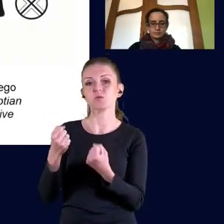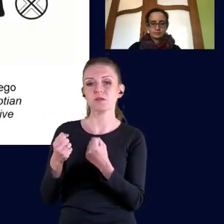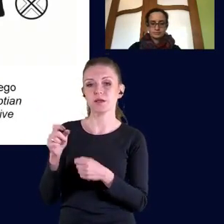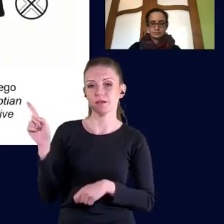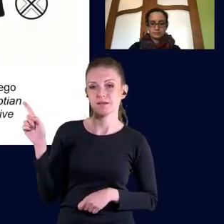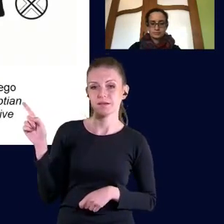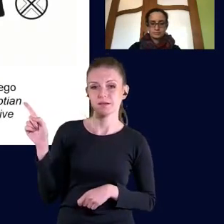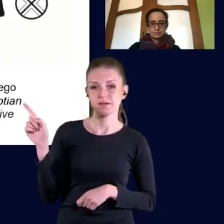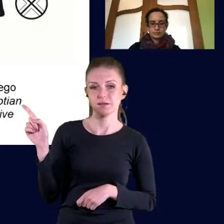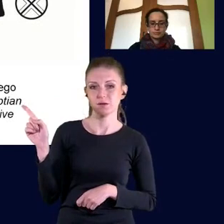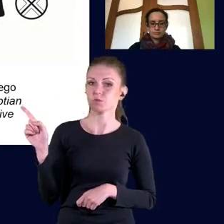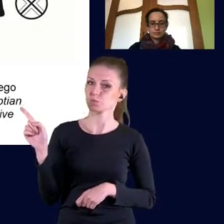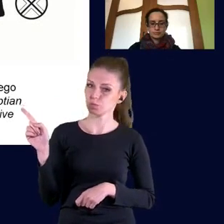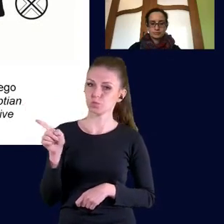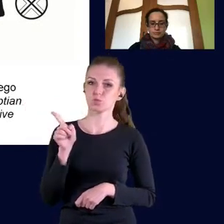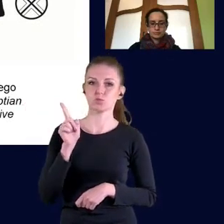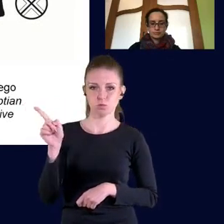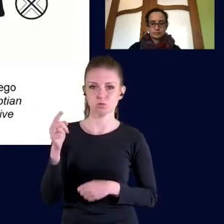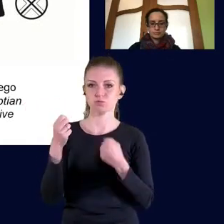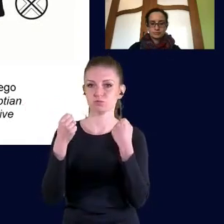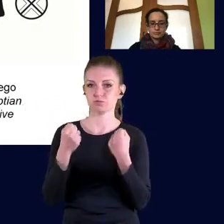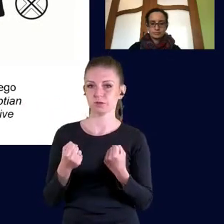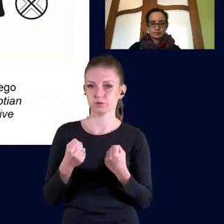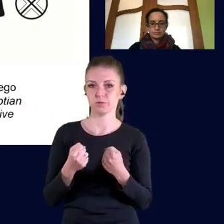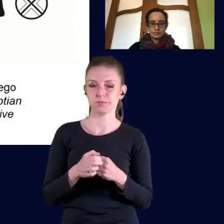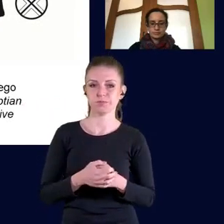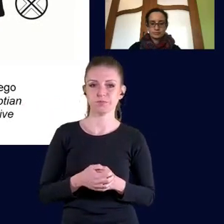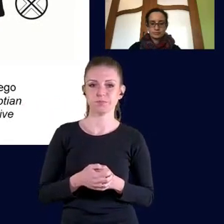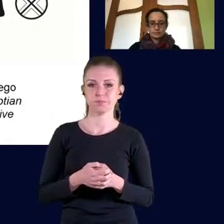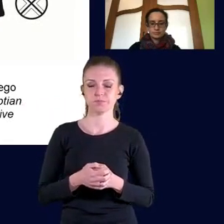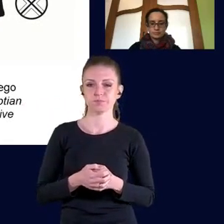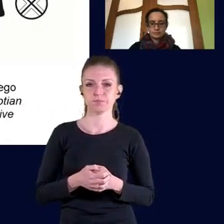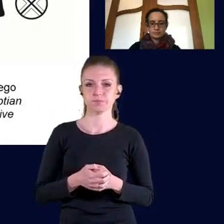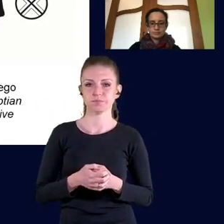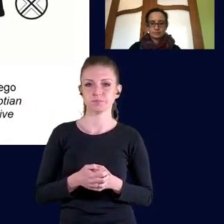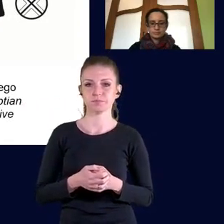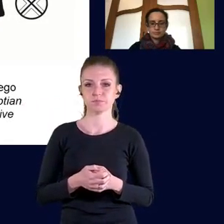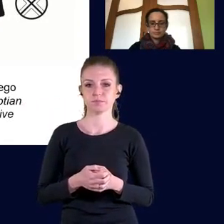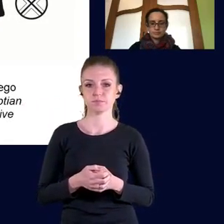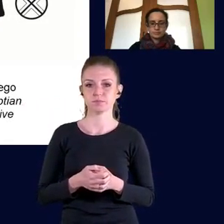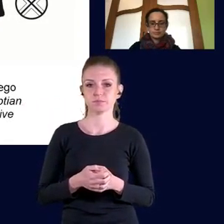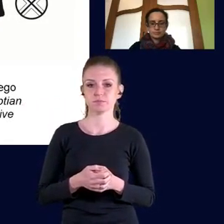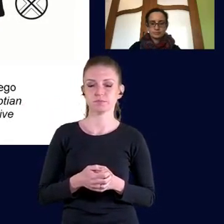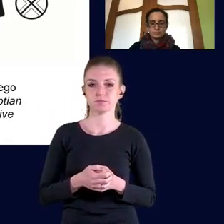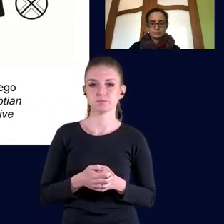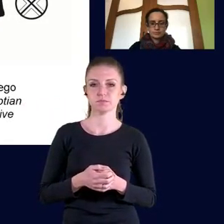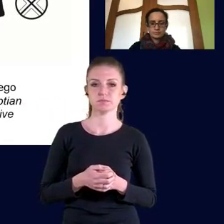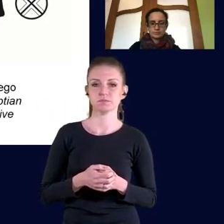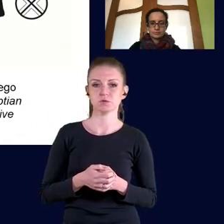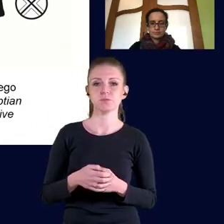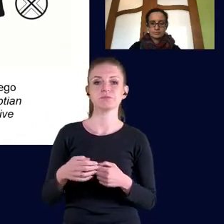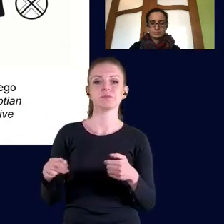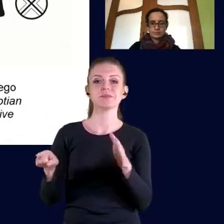tutaj mamy przykład tyflografiki